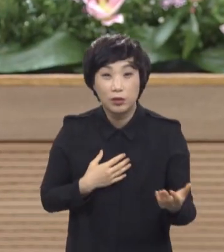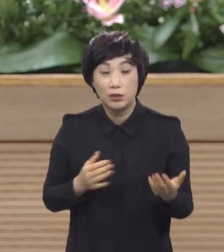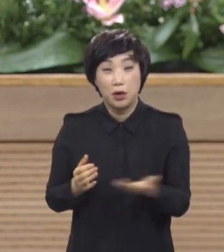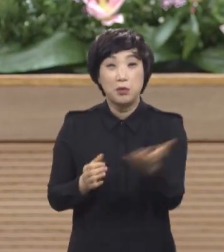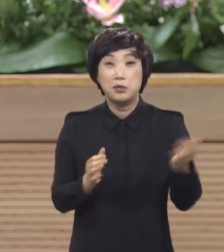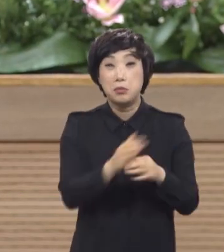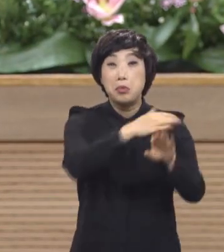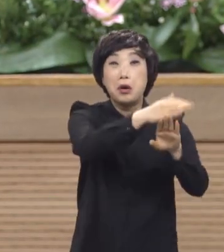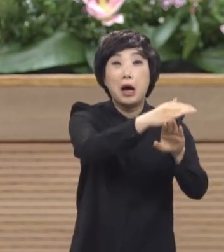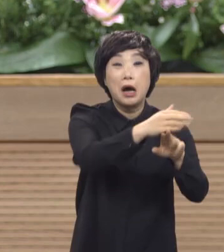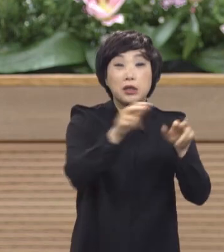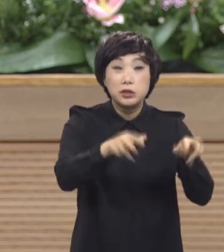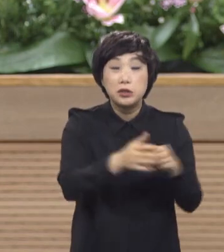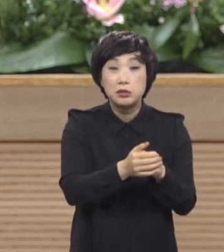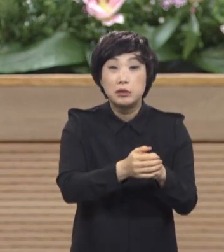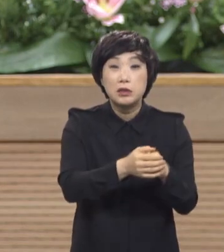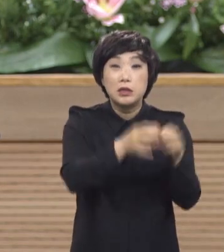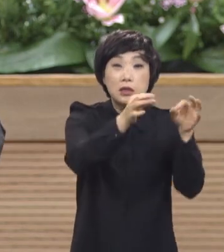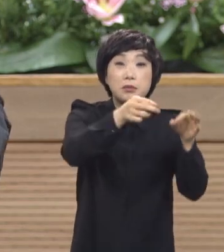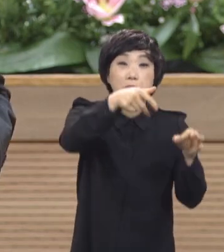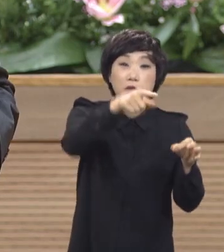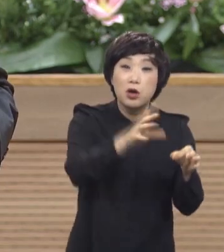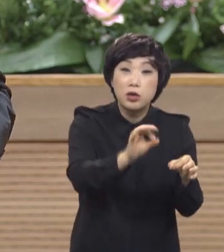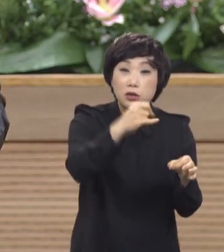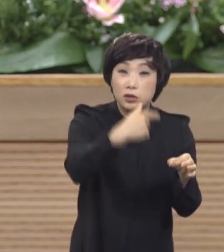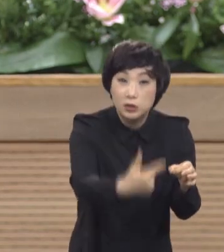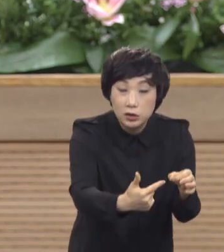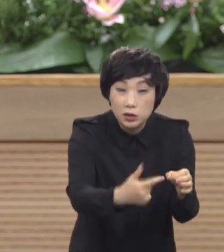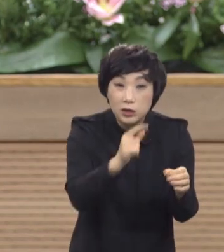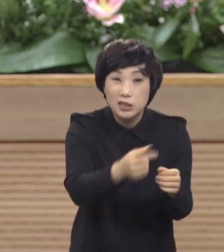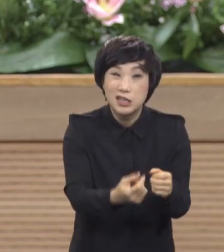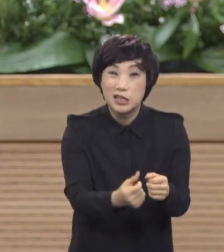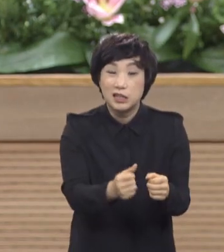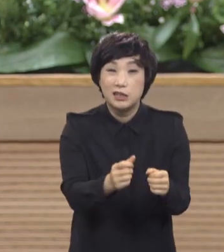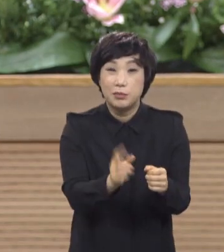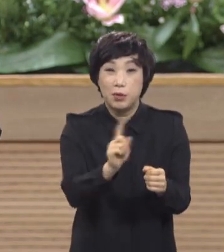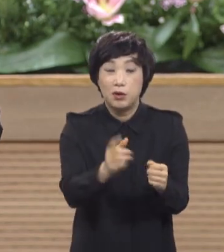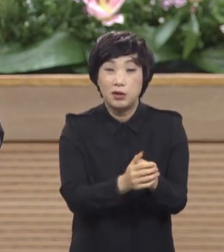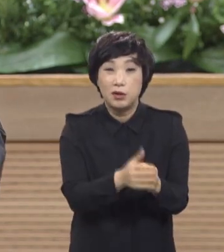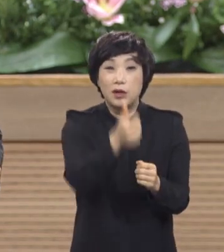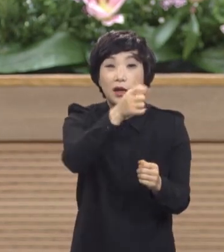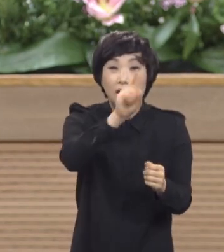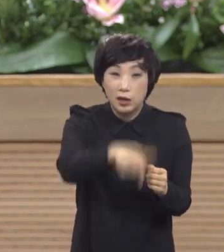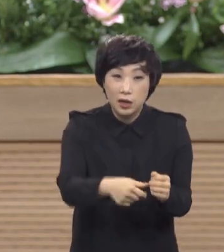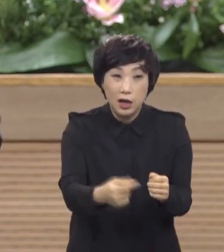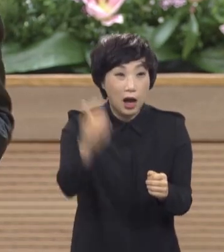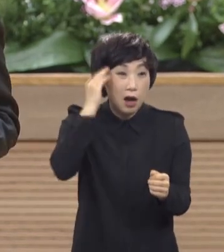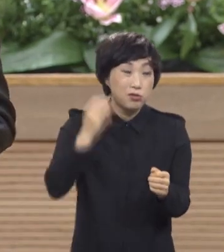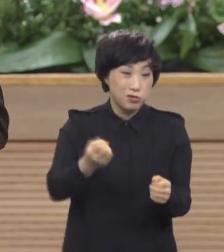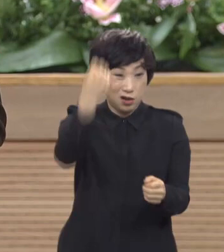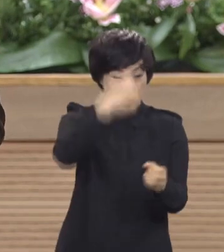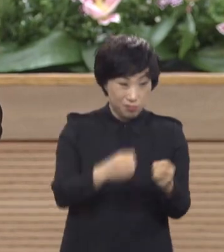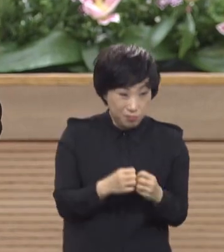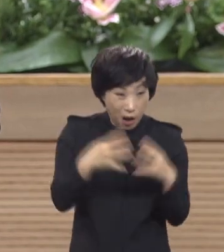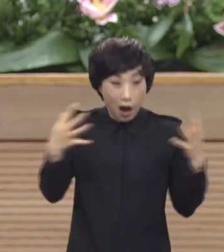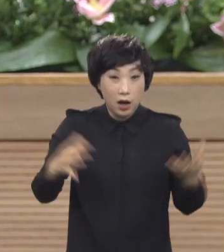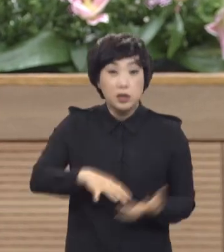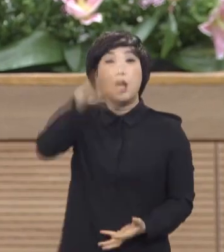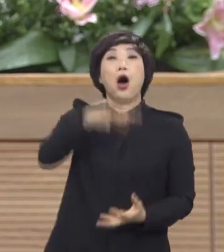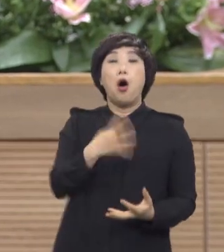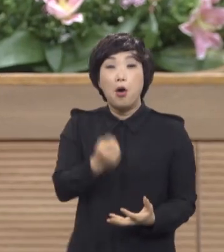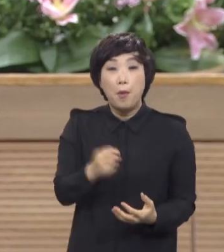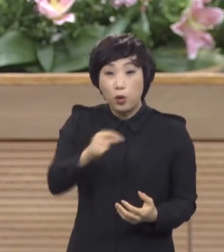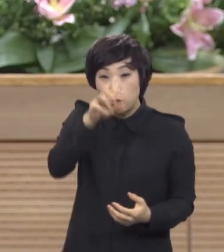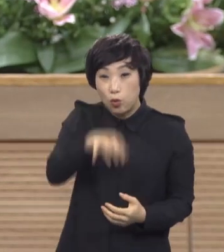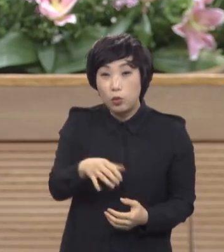김정은이가 그런 짓을 저질렀을 때 어디다 던질지는 모르지만은 얼마나 던질지는 모르지만은